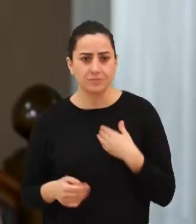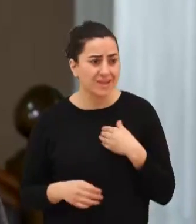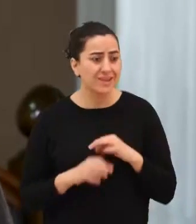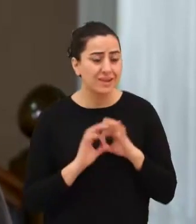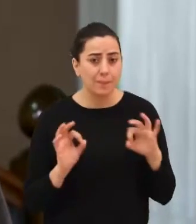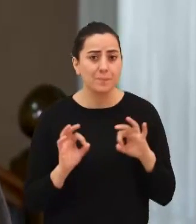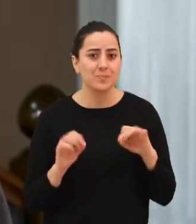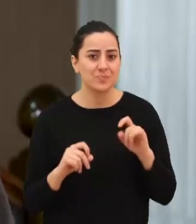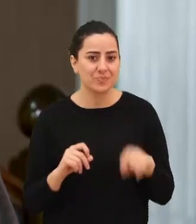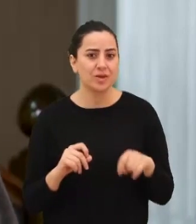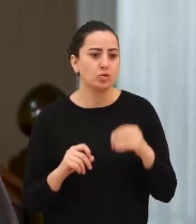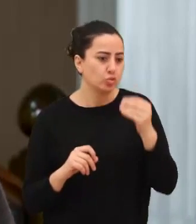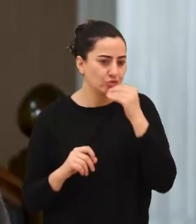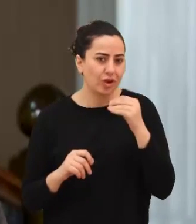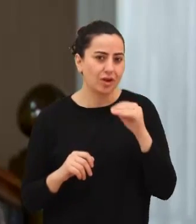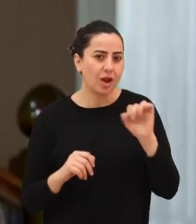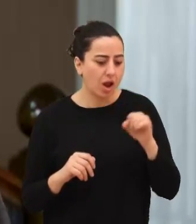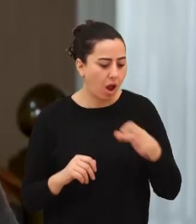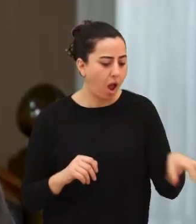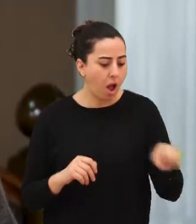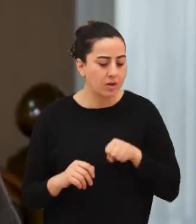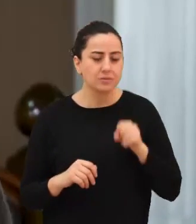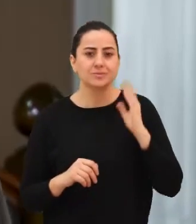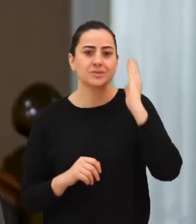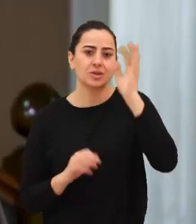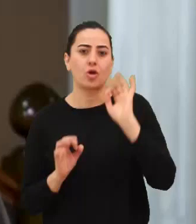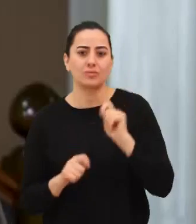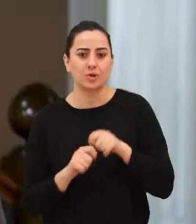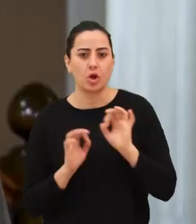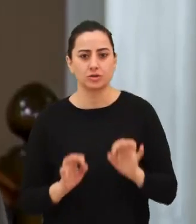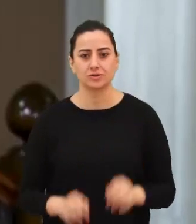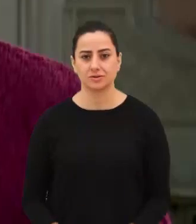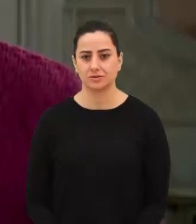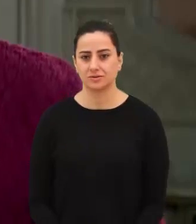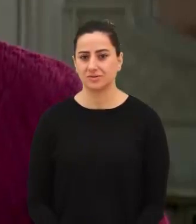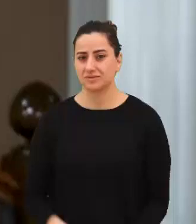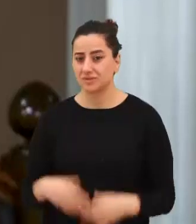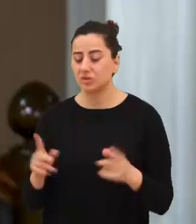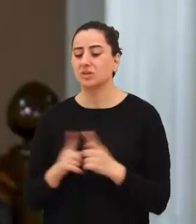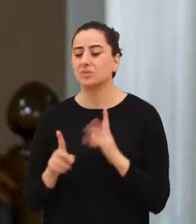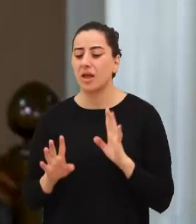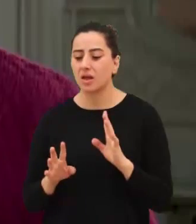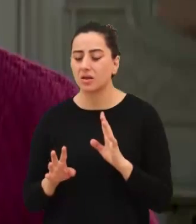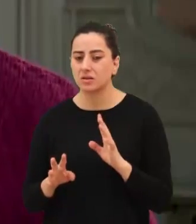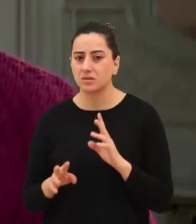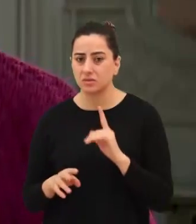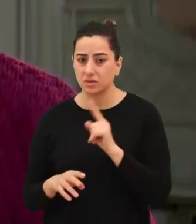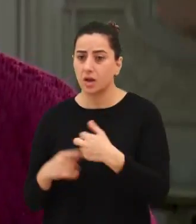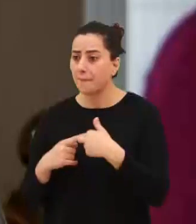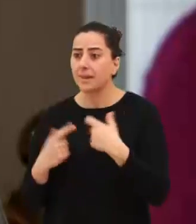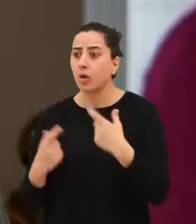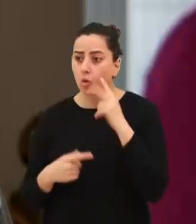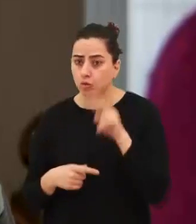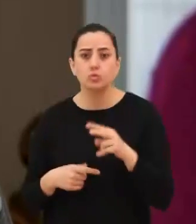tam şeyden mutfaktan kapının kolunu aldım. Ona uygun vida arıyordum. Hemen takacaktım efendim. Kes. Boş laf etme. Bak Ramin Bey'i gördün